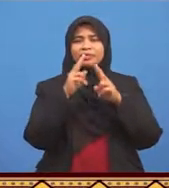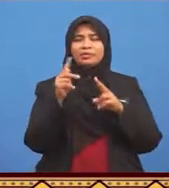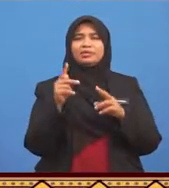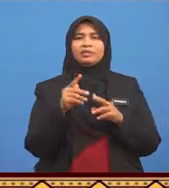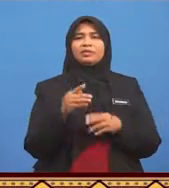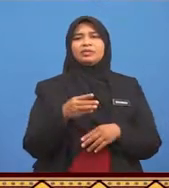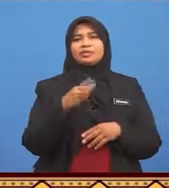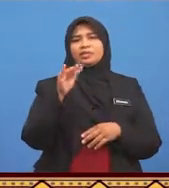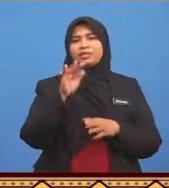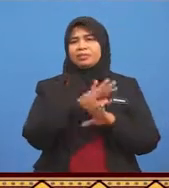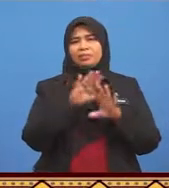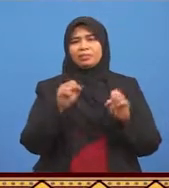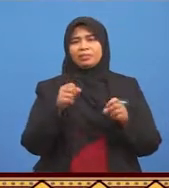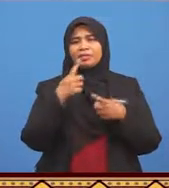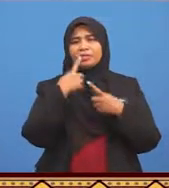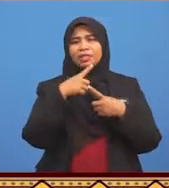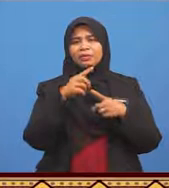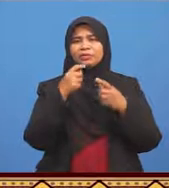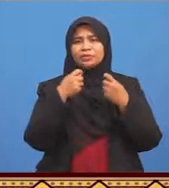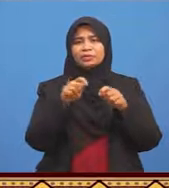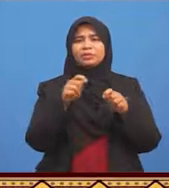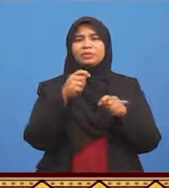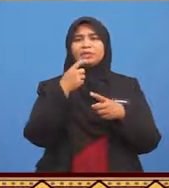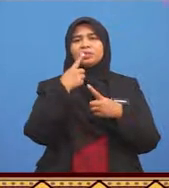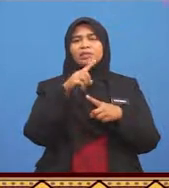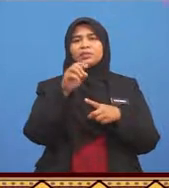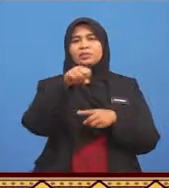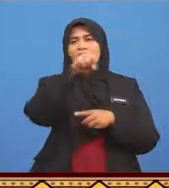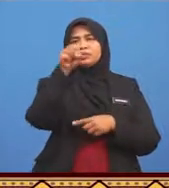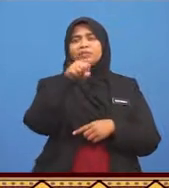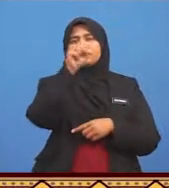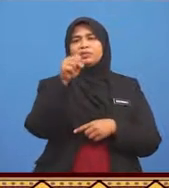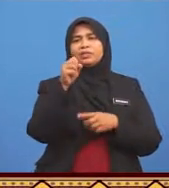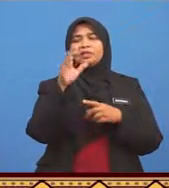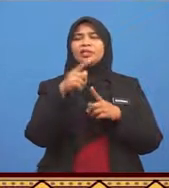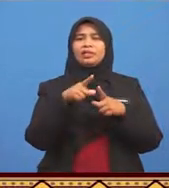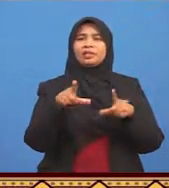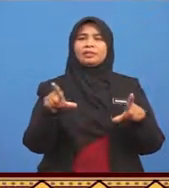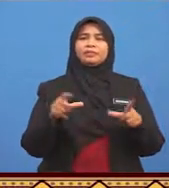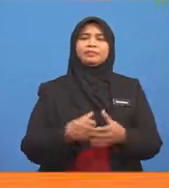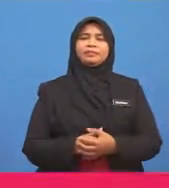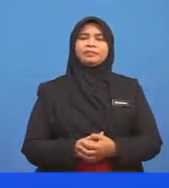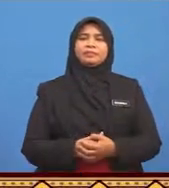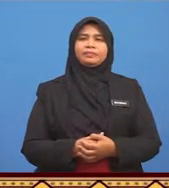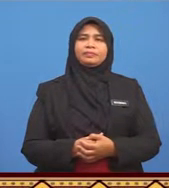tidak dapat menjawab dengan tepat, cuba jawab soalan-soalan Ustazah yang lain pula ya.